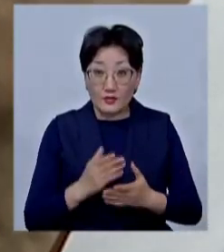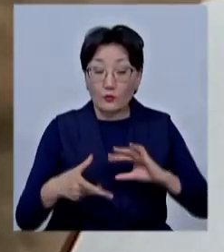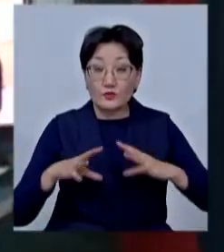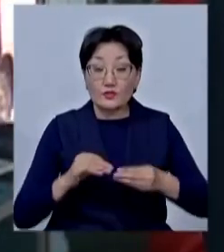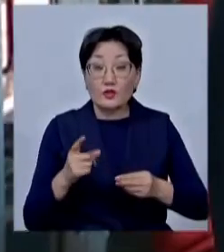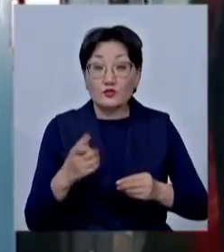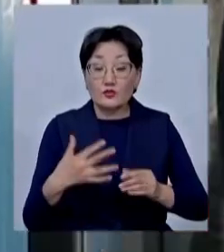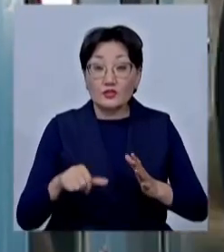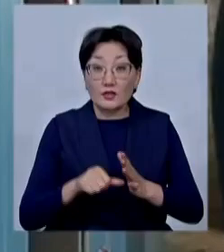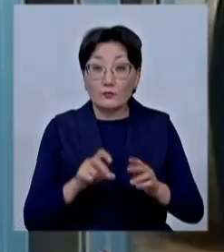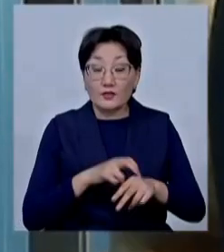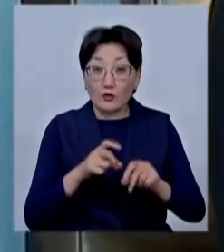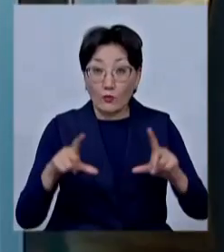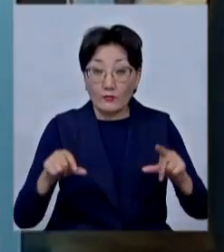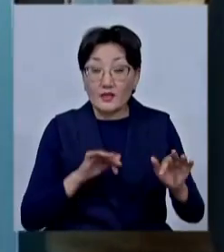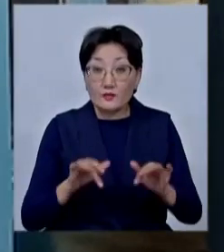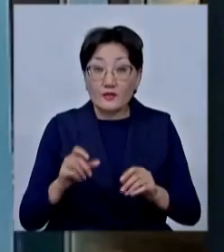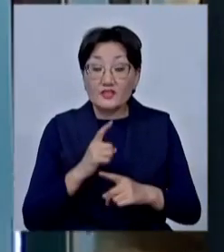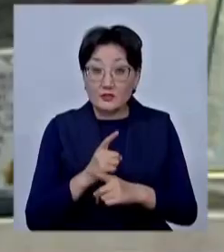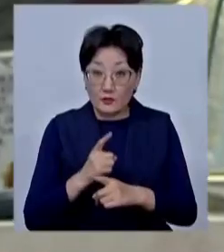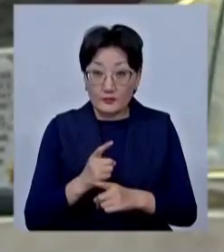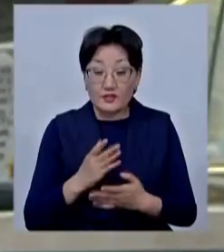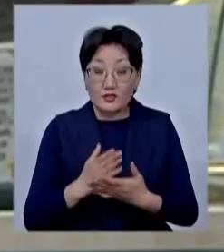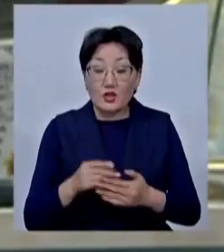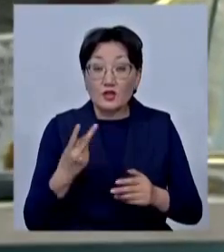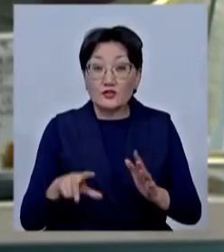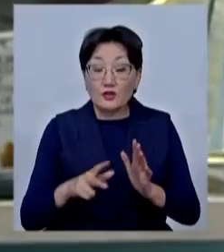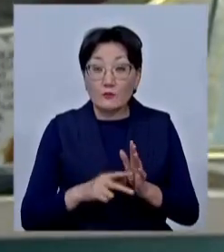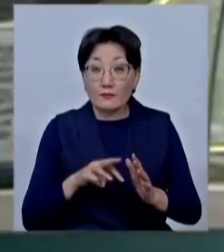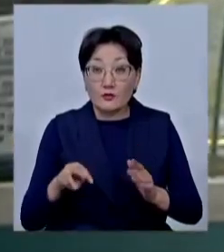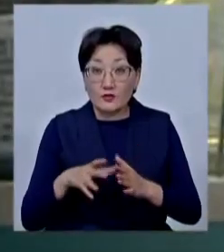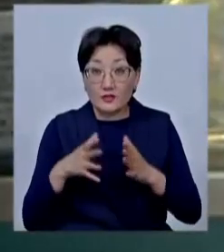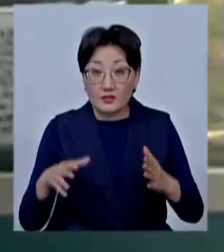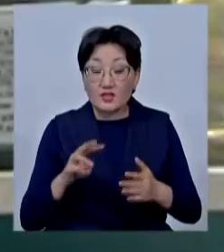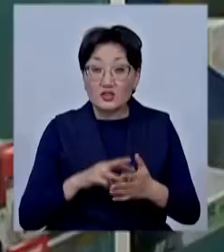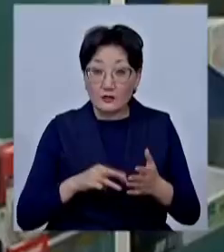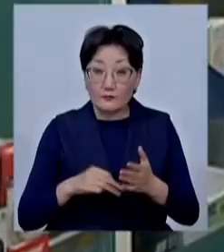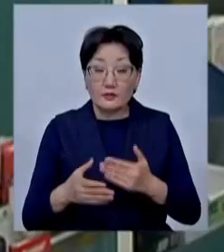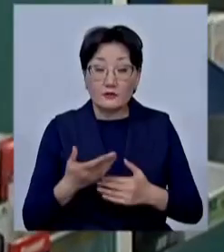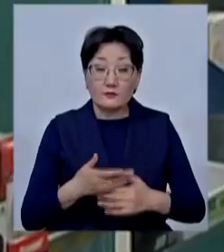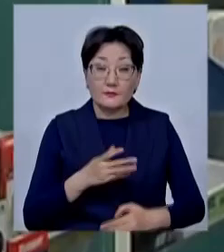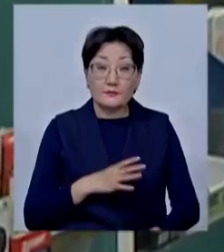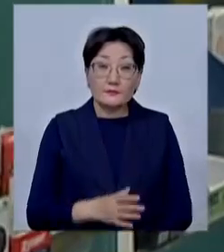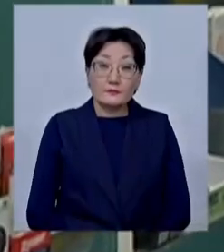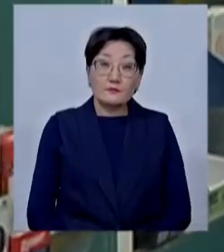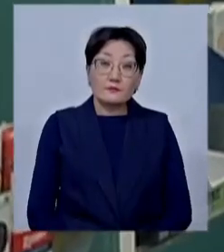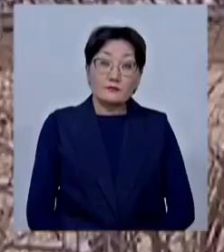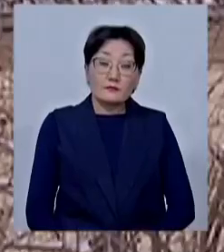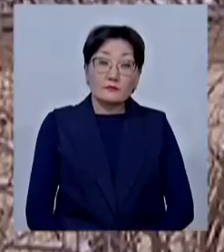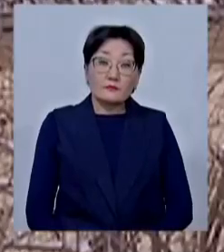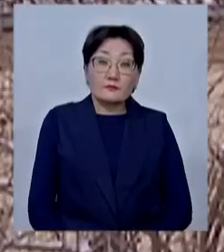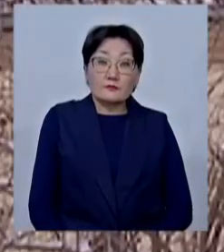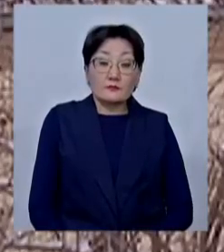Нәтижесінде 156 дәріхананың ісі заңсыз деп танылып, 28 миллионнан астам айыппұл салынған. Ұлағат Арғын, Медет